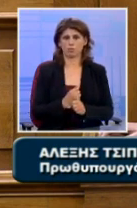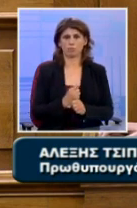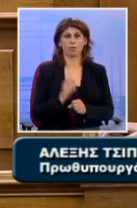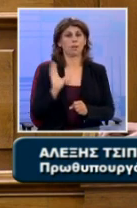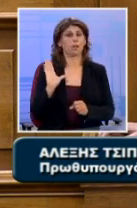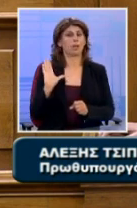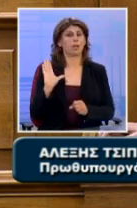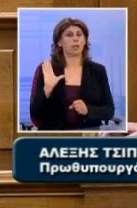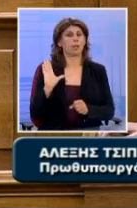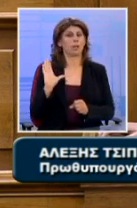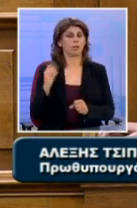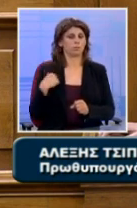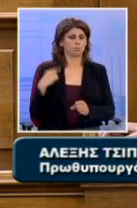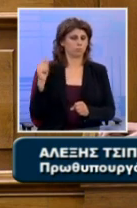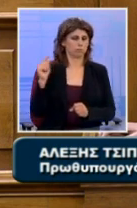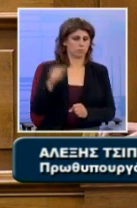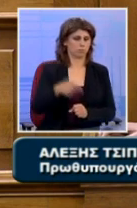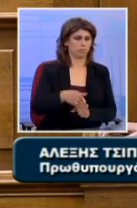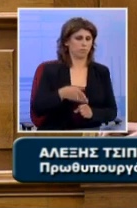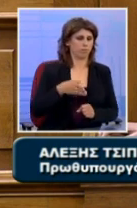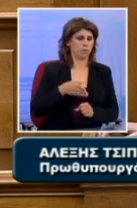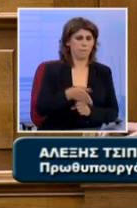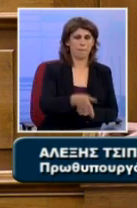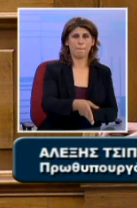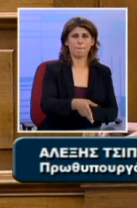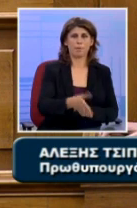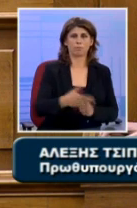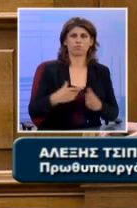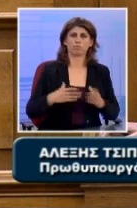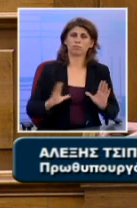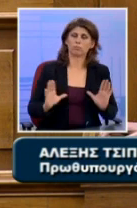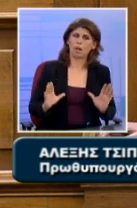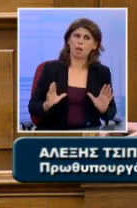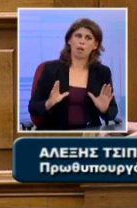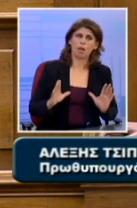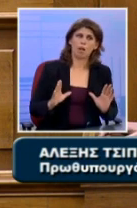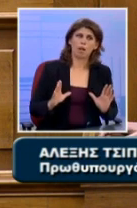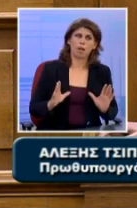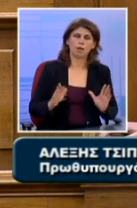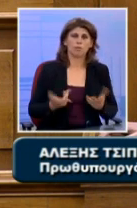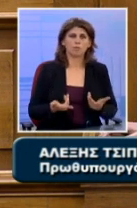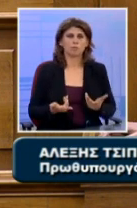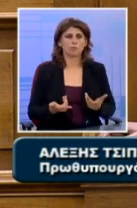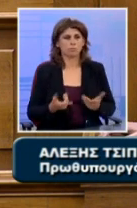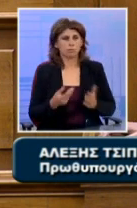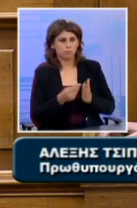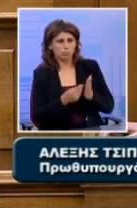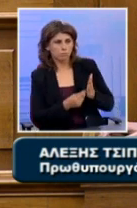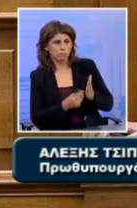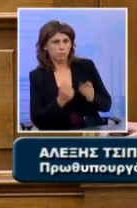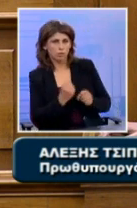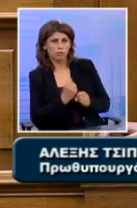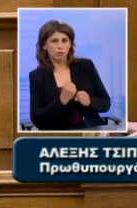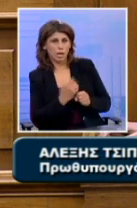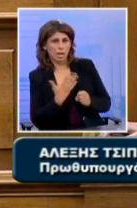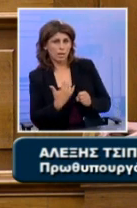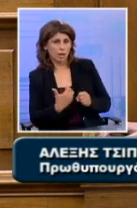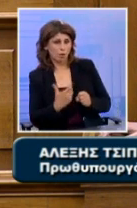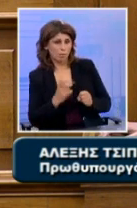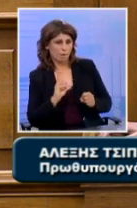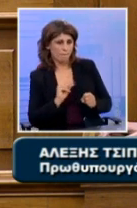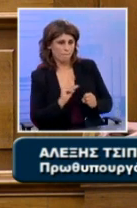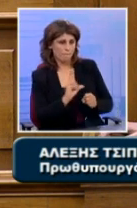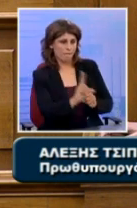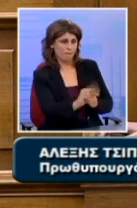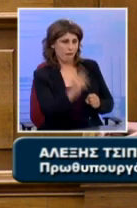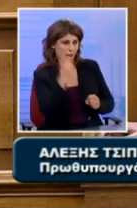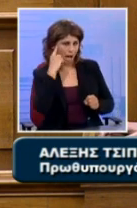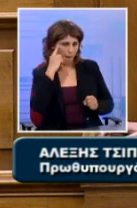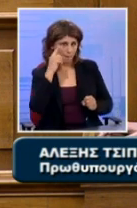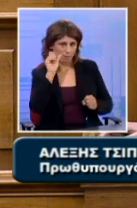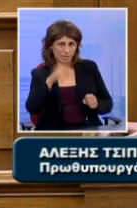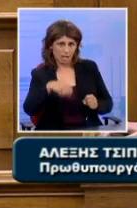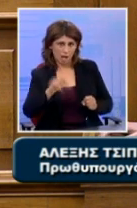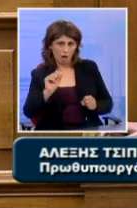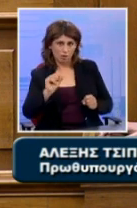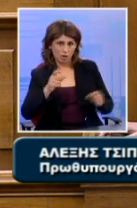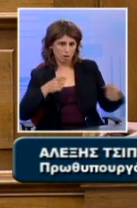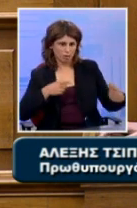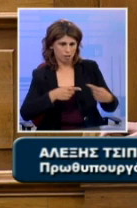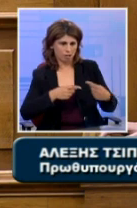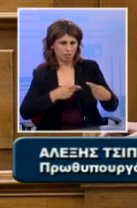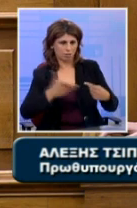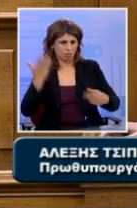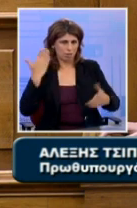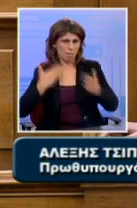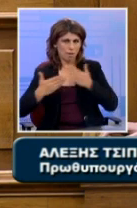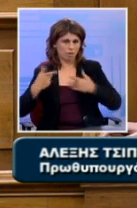δεν ερχόμαστε με διάθεση να κρίνουμε το έργο τους με βάση το αν έχουμε τις ίδιες απόψεις ή όχι, το αν συγκρουστήκαμε